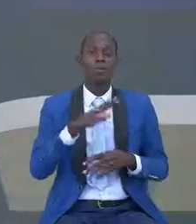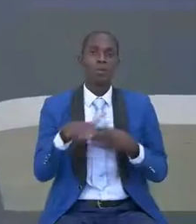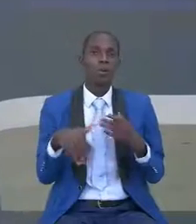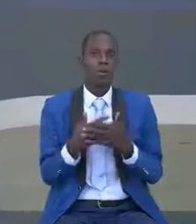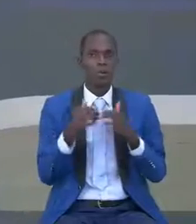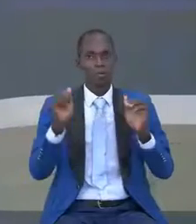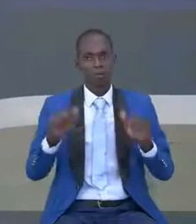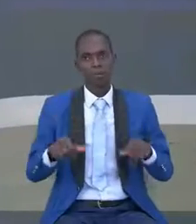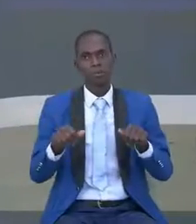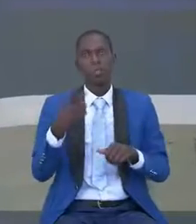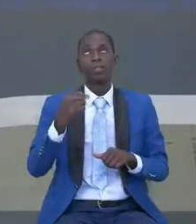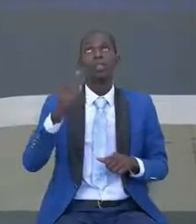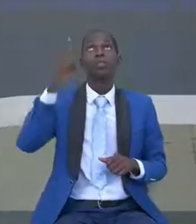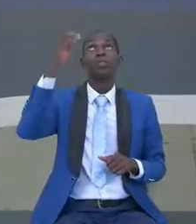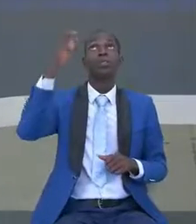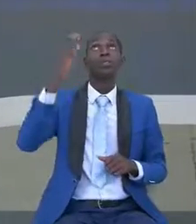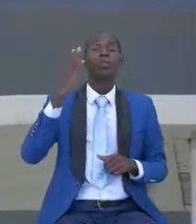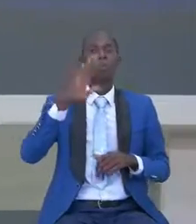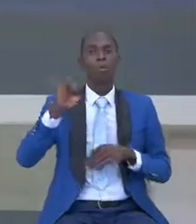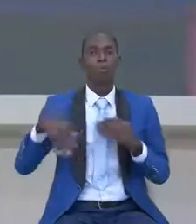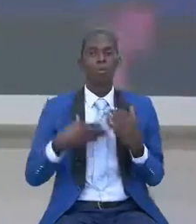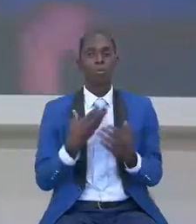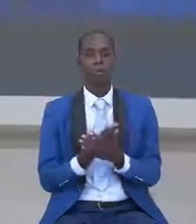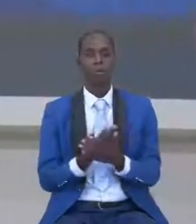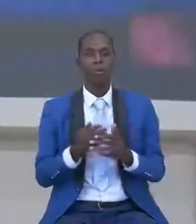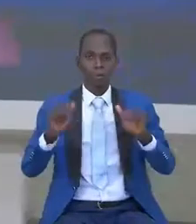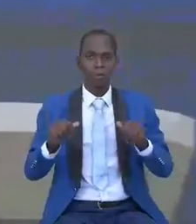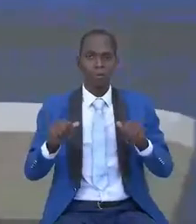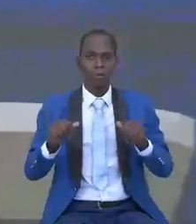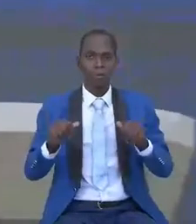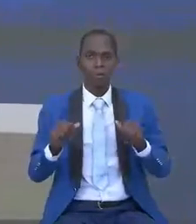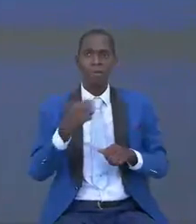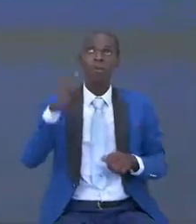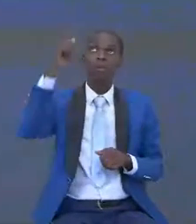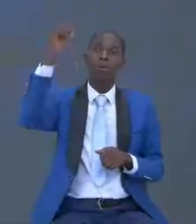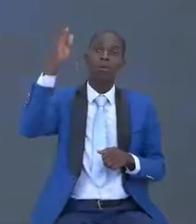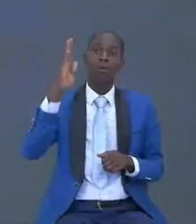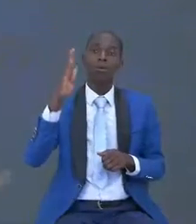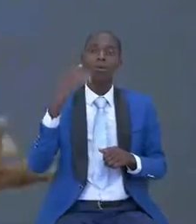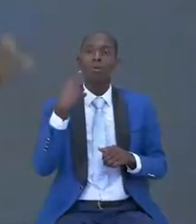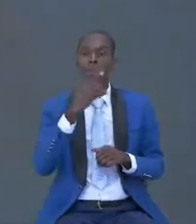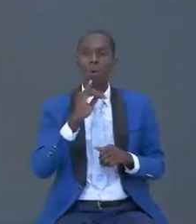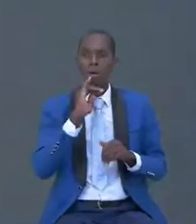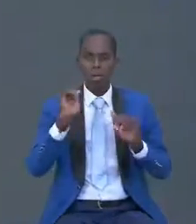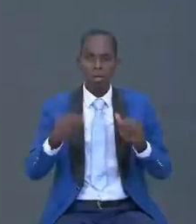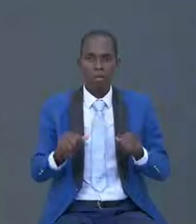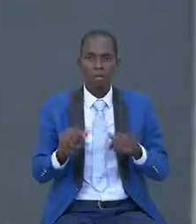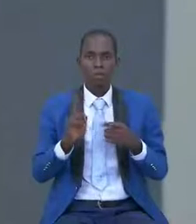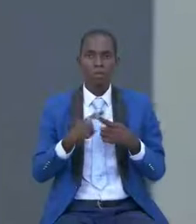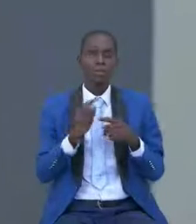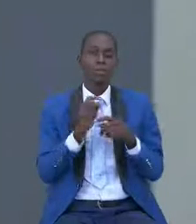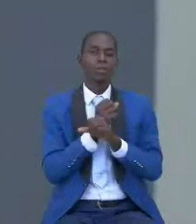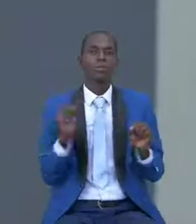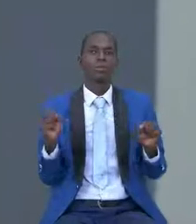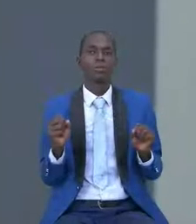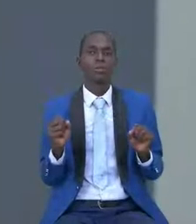Le Dieu de toute possibilité. Le Dieu qui est capable, capable de